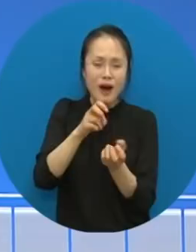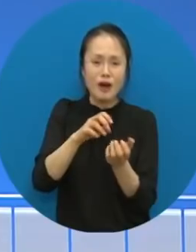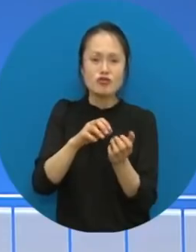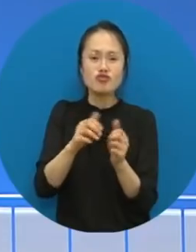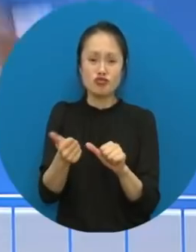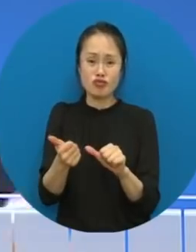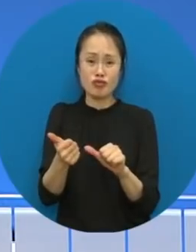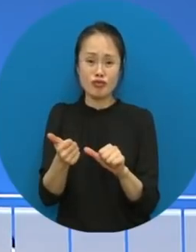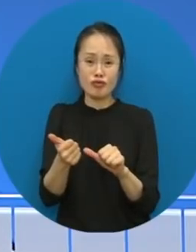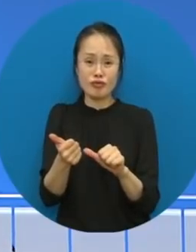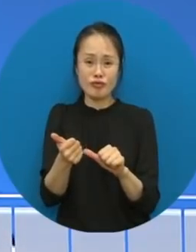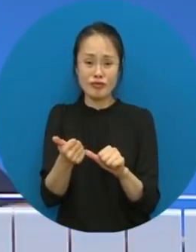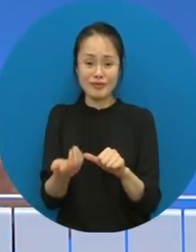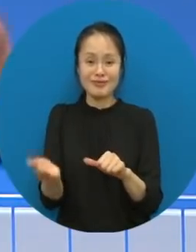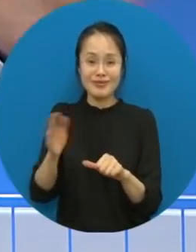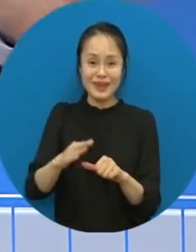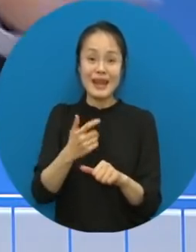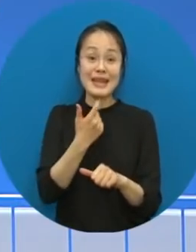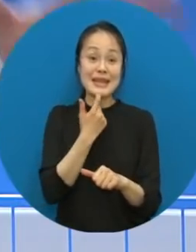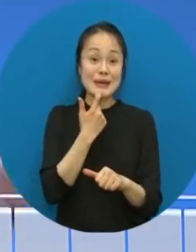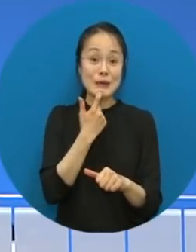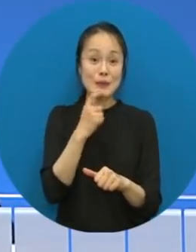은혜로 환도뼈를 쳐주사